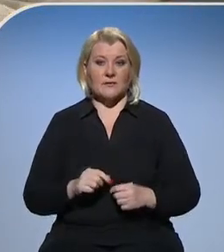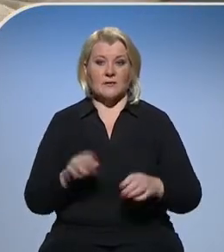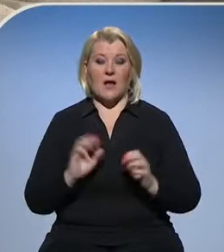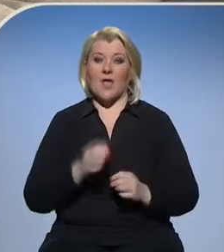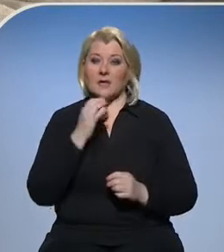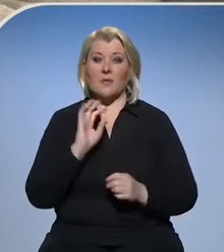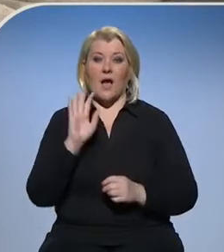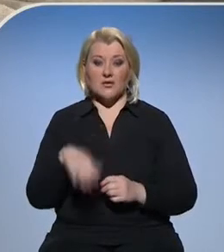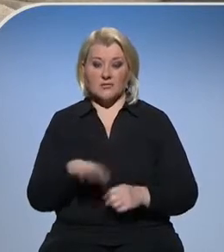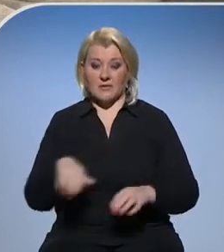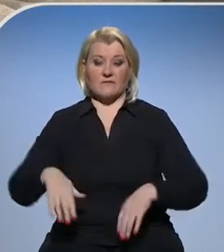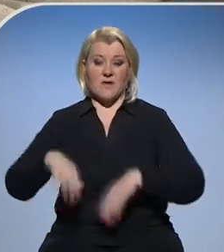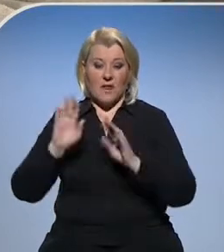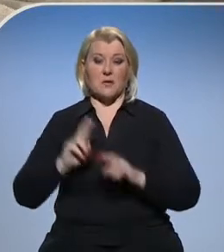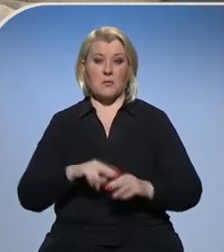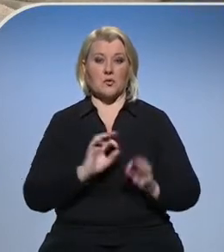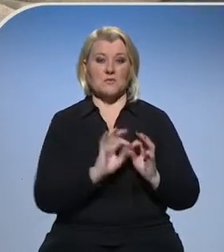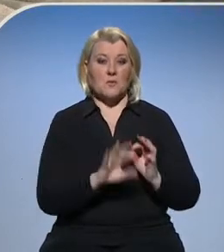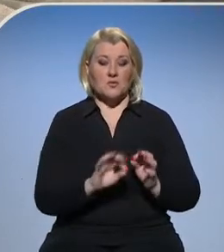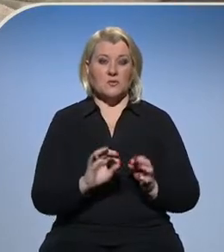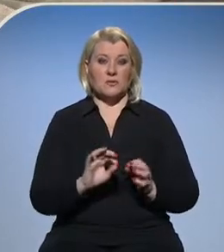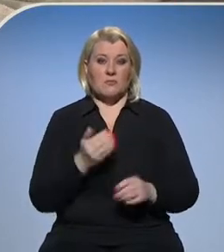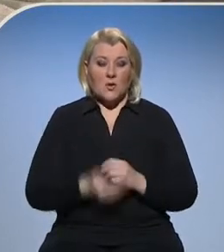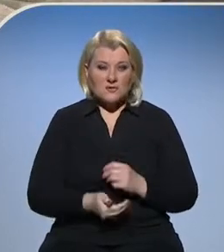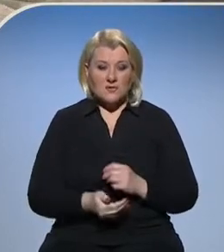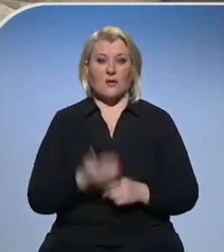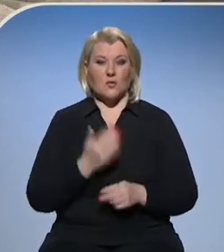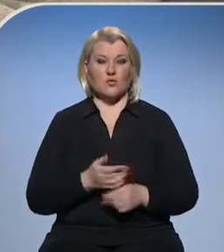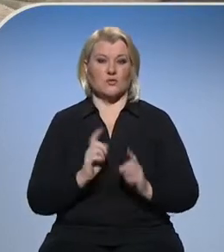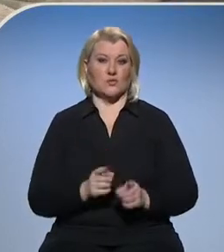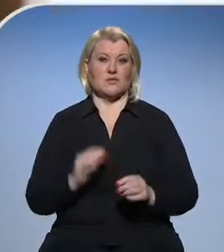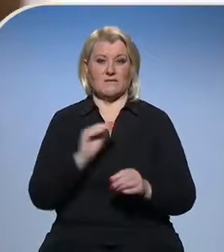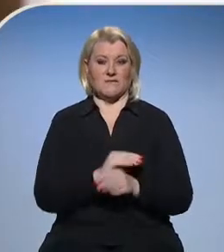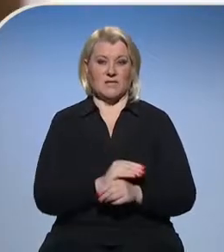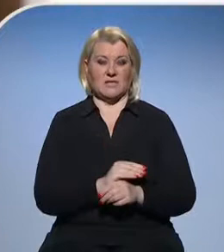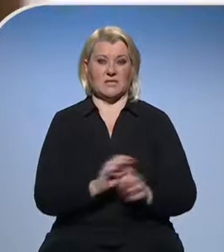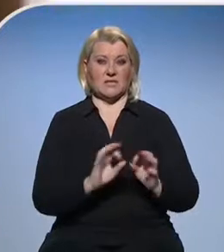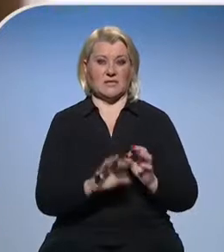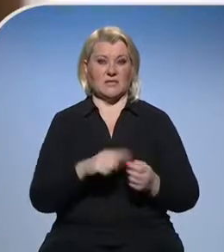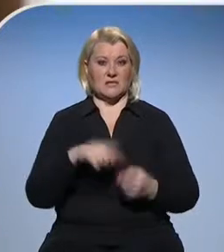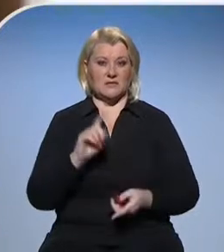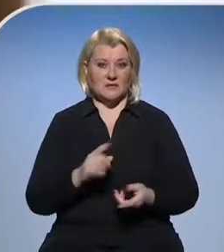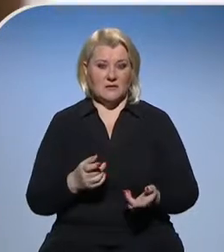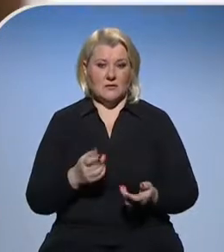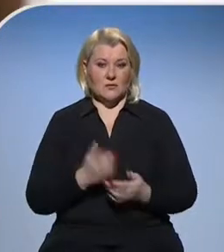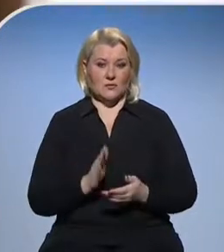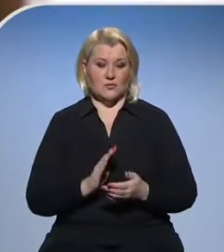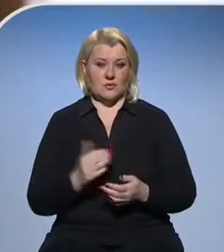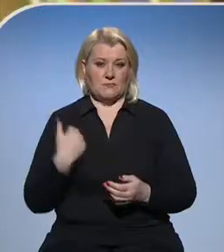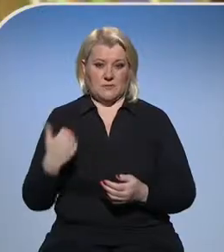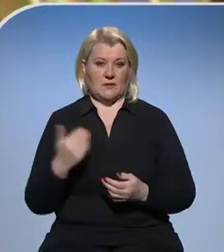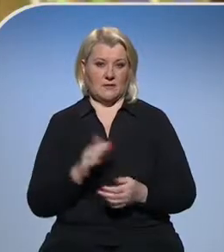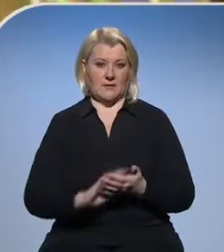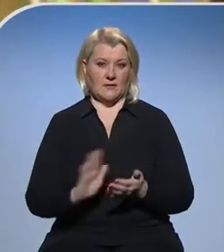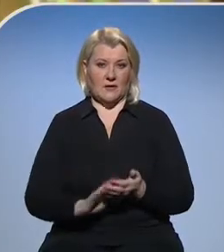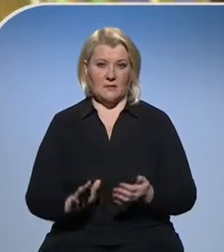odsunete až po těch dětech, tak čím později začnete, tím větší částku vlastně musíte si začít odkládat, protože už nemáte tolik času. Takže to není tak, že když